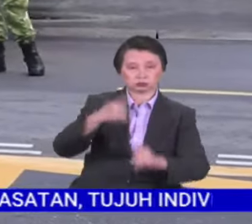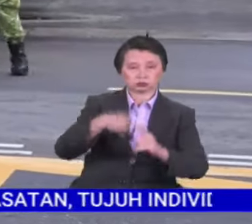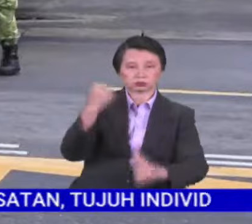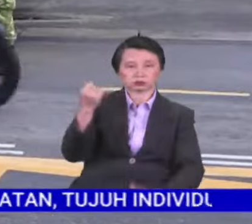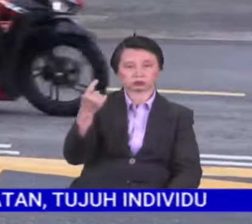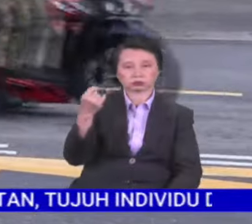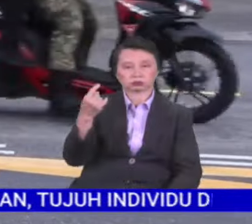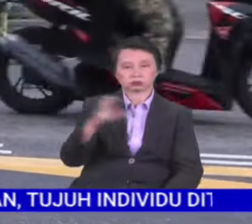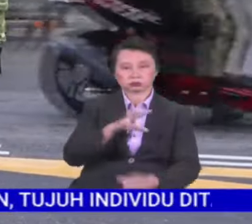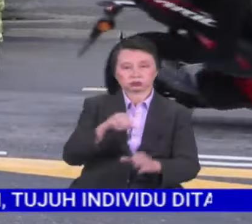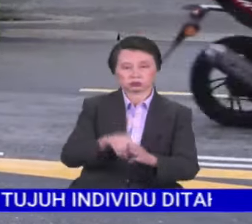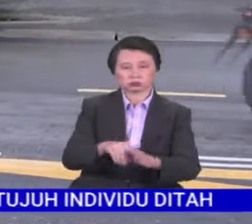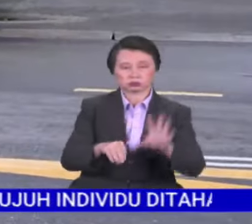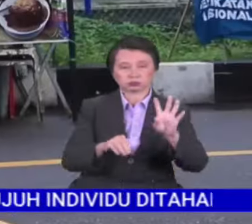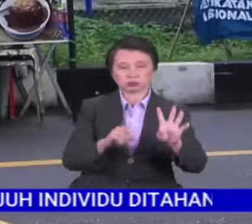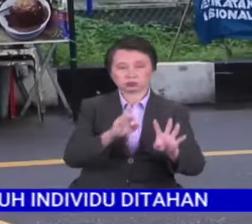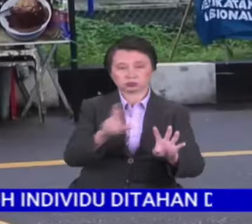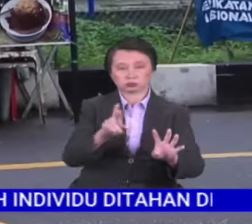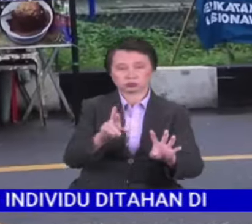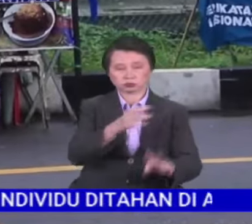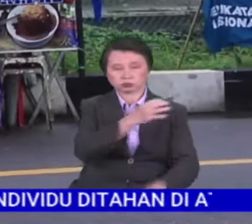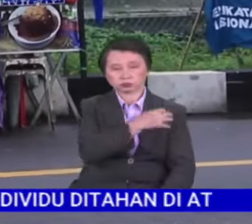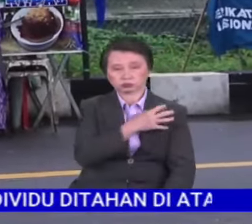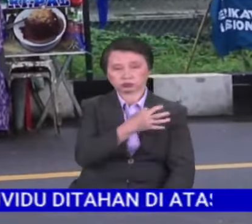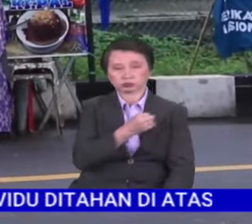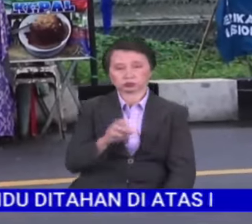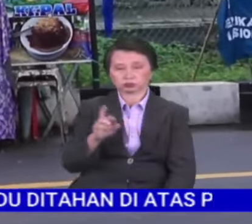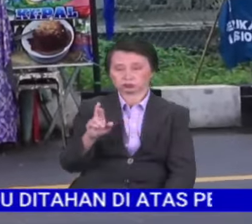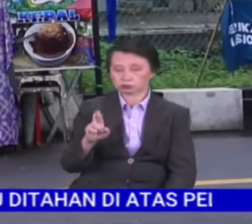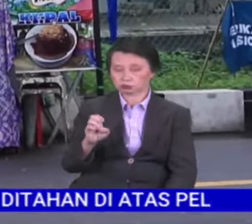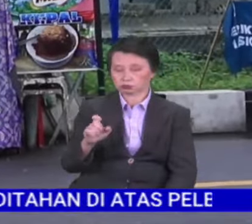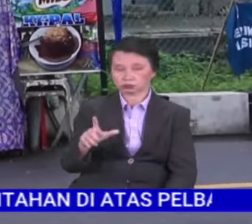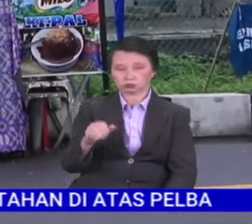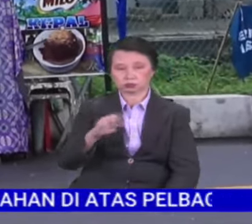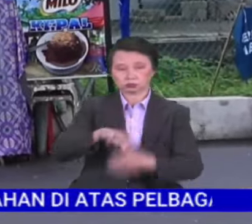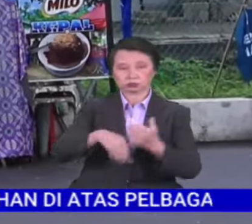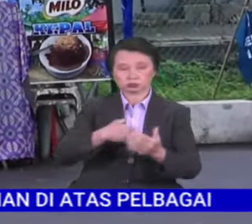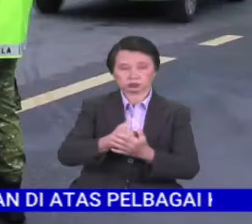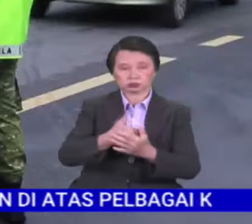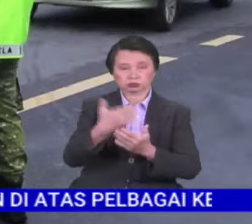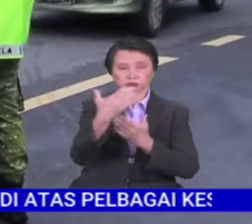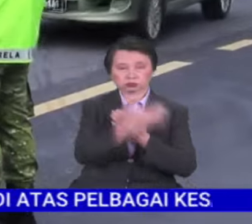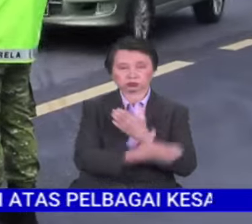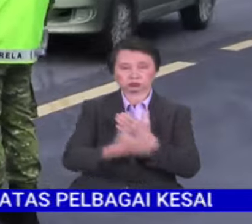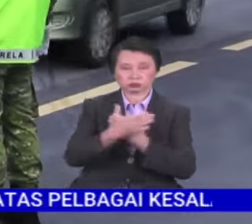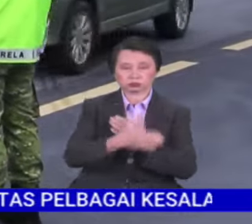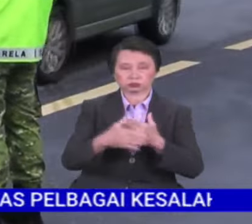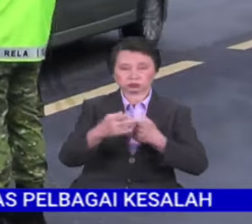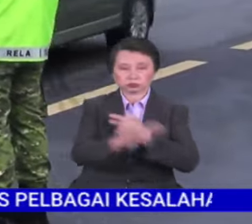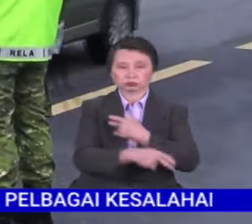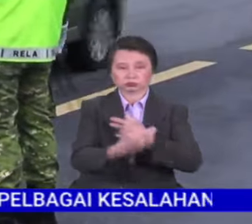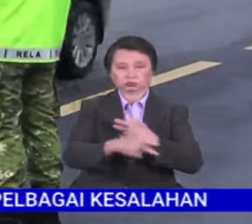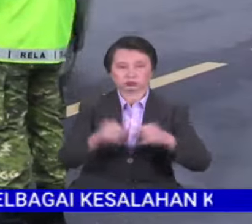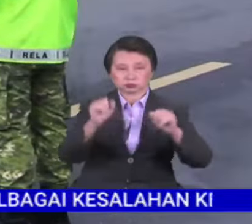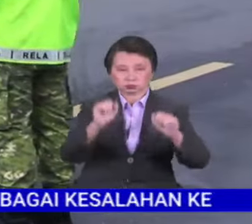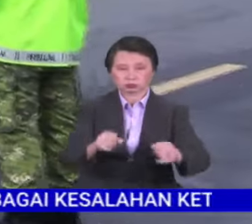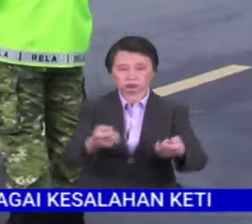lalu melibatkan lebih 4,000 pegawai dan anggota rela di seluruh negara di lokasi berpotensi